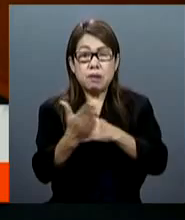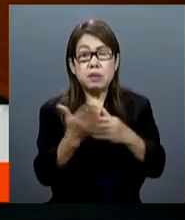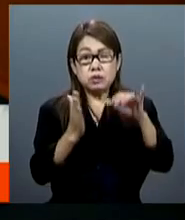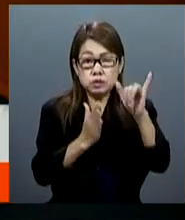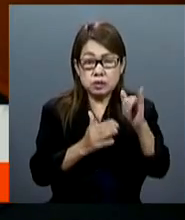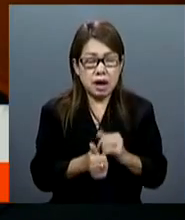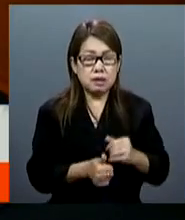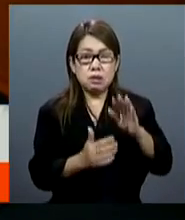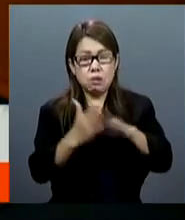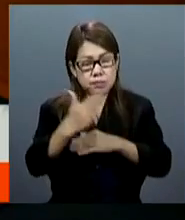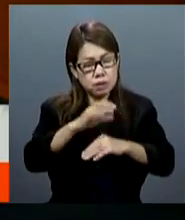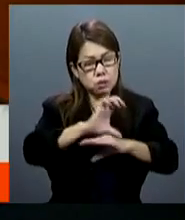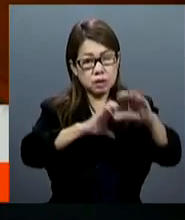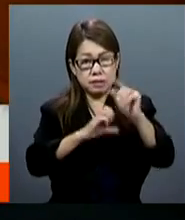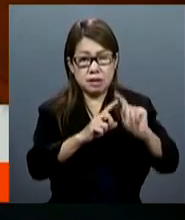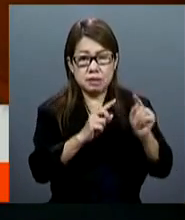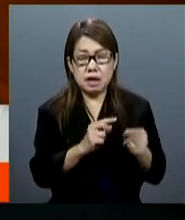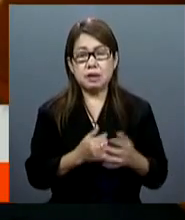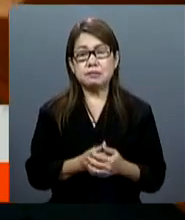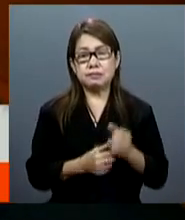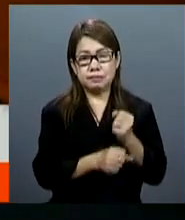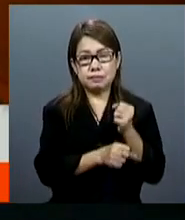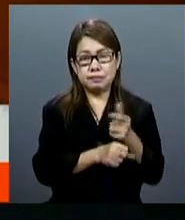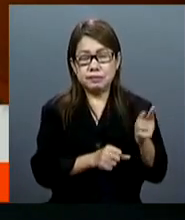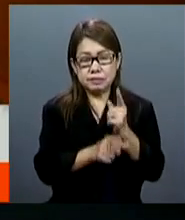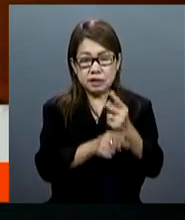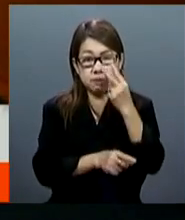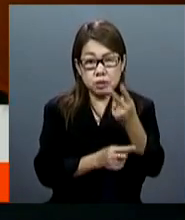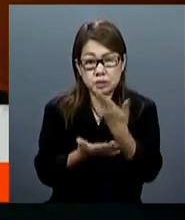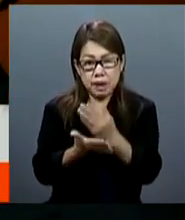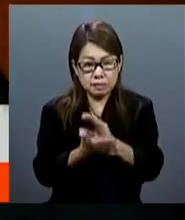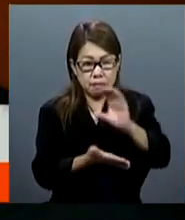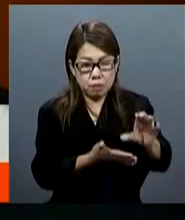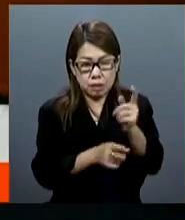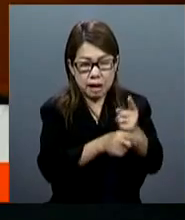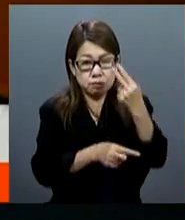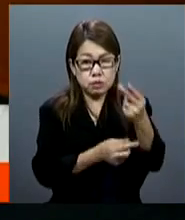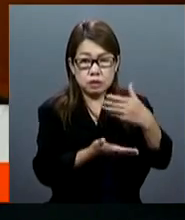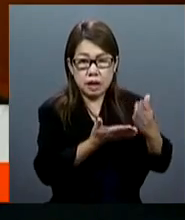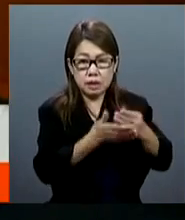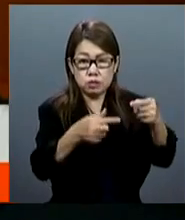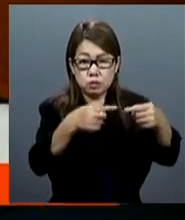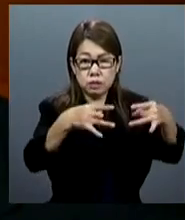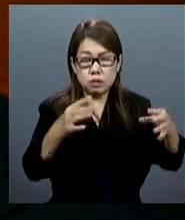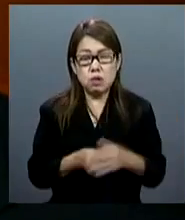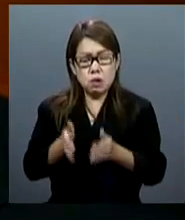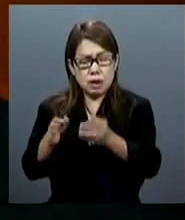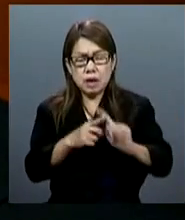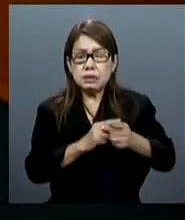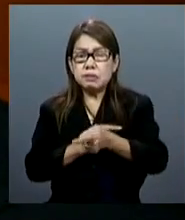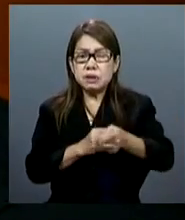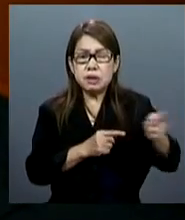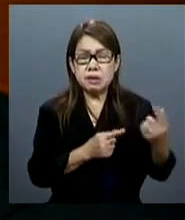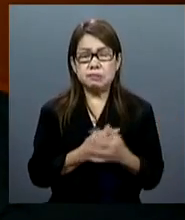แม่บทแล้วก็เรื่องเกี่ยวกับแผนโครงการต่างๆติดตามการใช้งบประมาณอะไรพวกนั้นแล้วก็หน่วยงานอื่นๆก็จะอยู่สังกัดเดิมแต่เป็นหน่วยงานปฏิบัติ